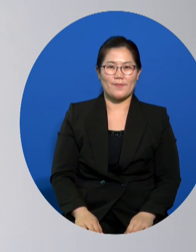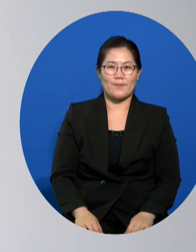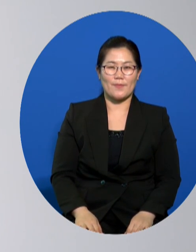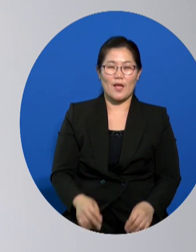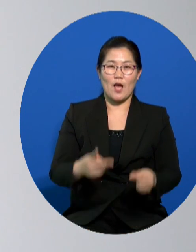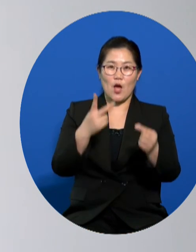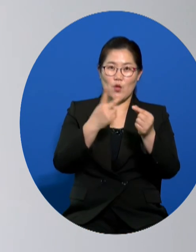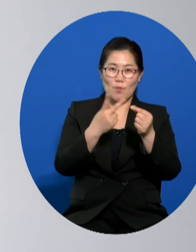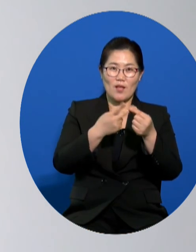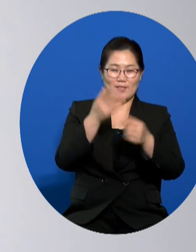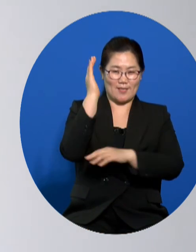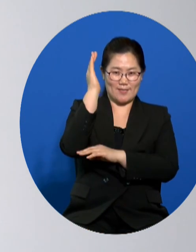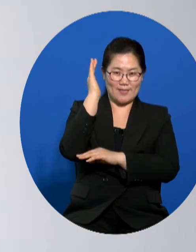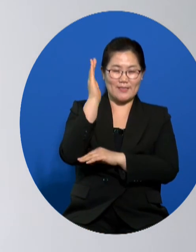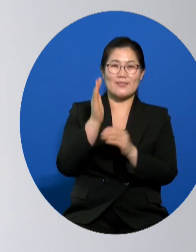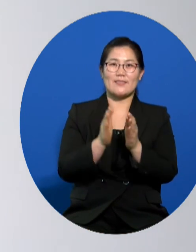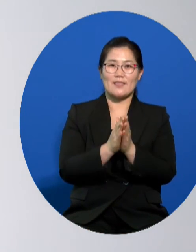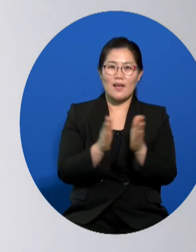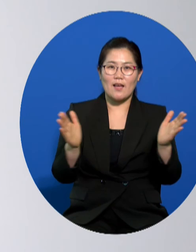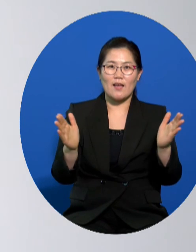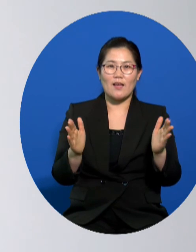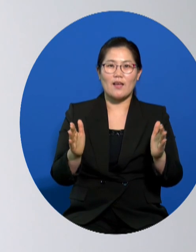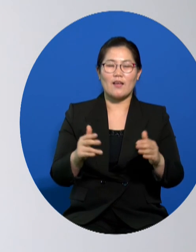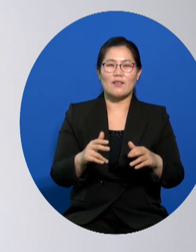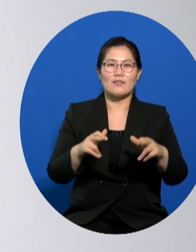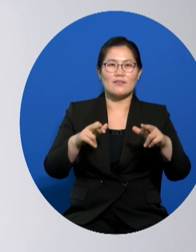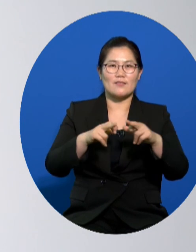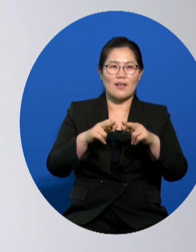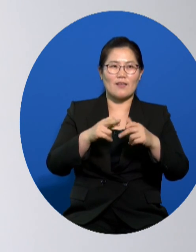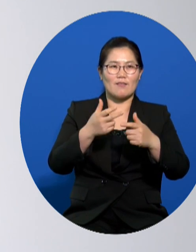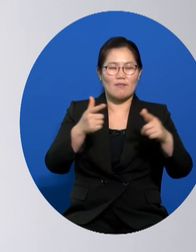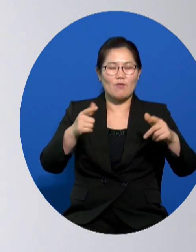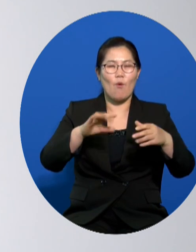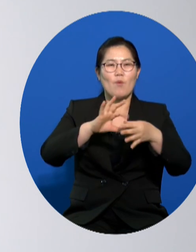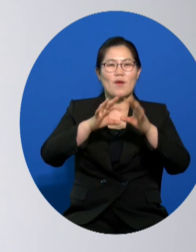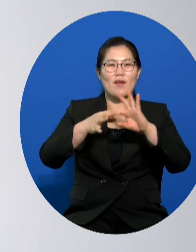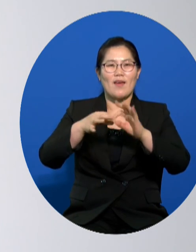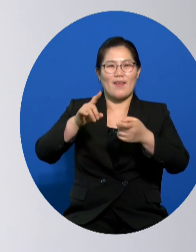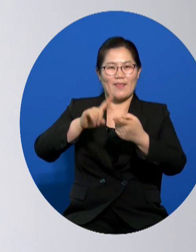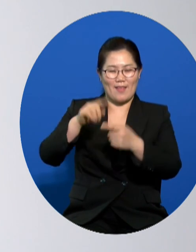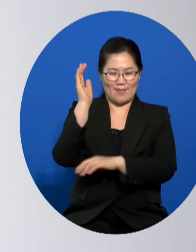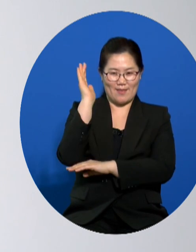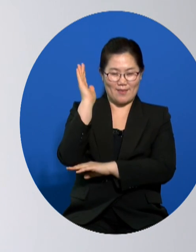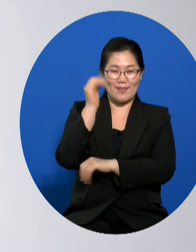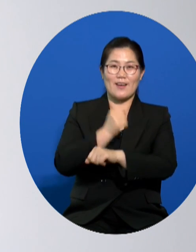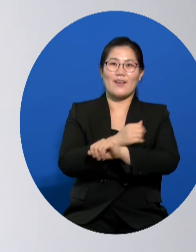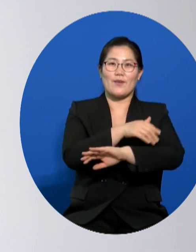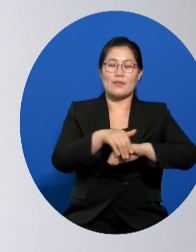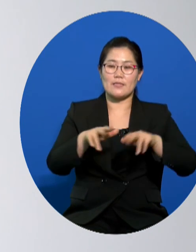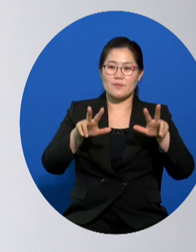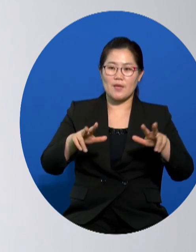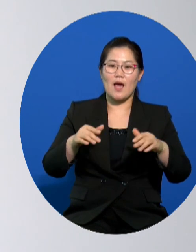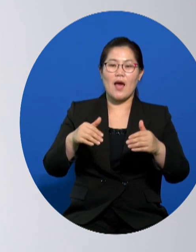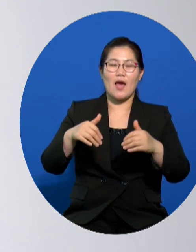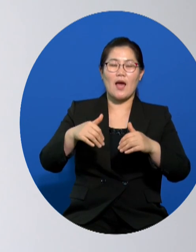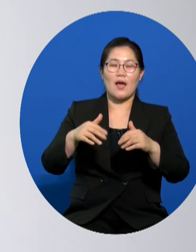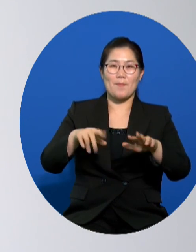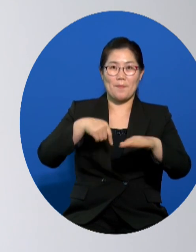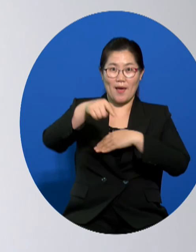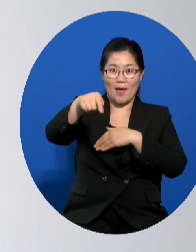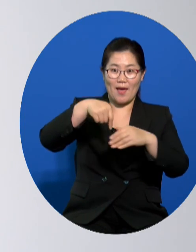세션은 장애인을 위한 포용적 세상과 권리에 대해서 얘기 나눌 예정인데요. 저희 로비에 강원도 지적발달장애인